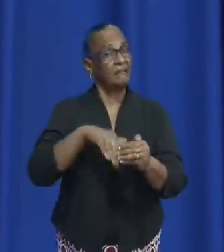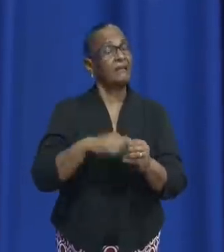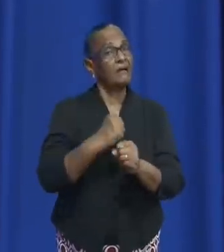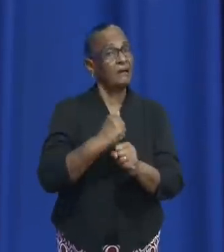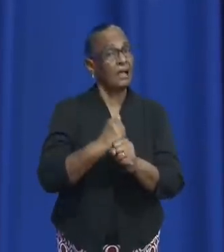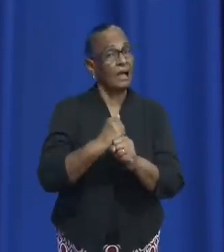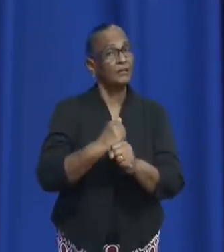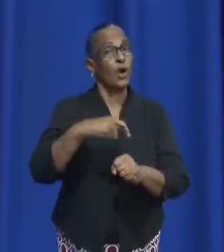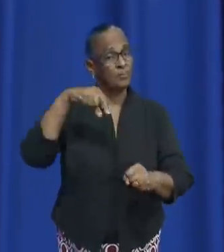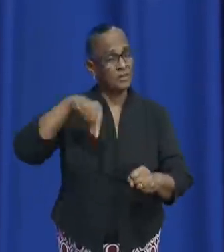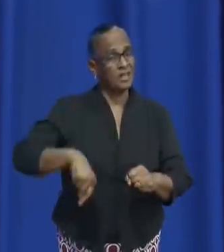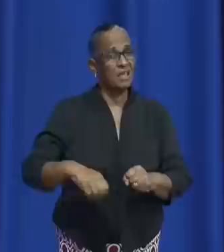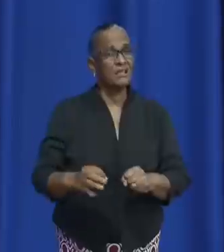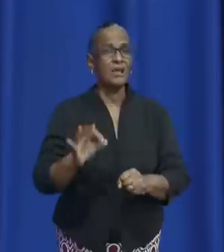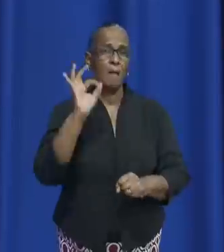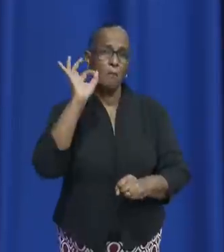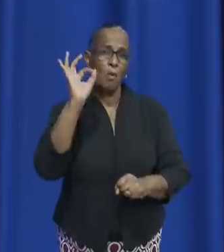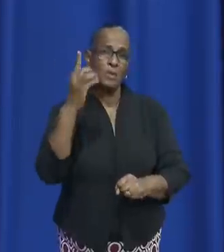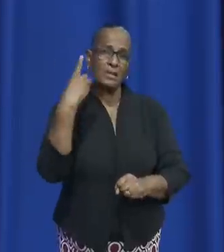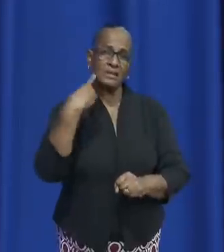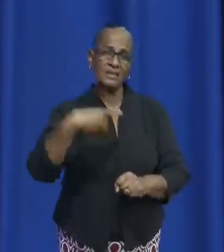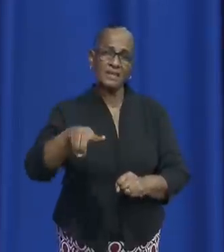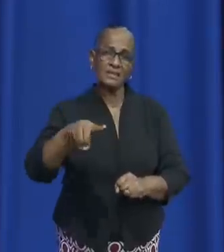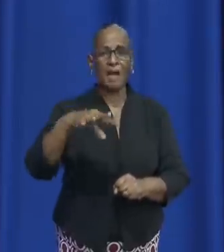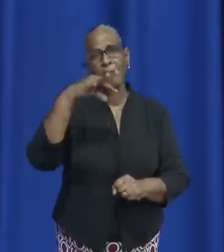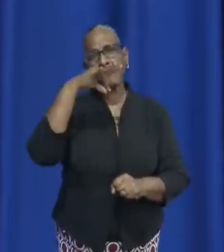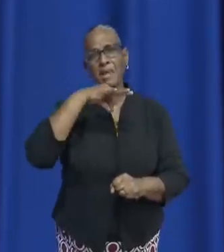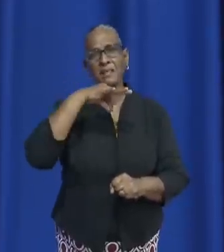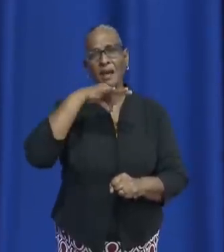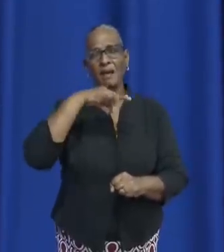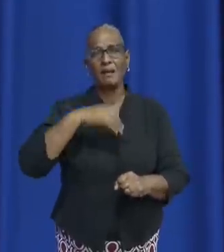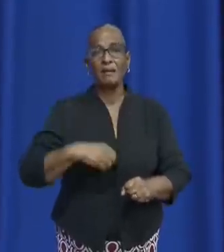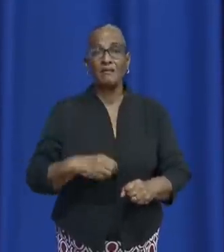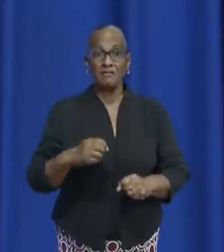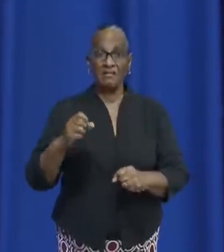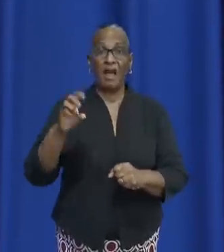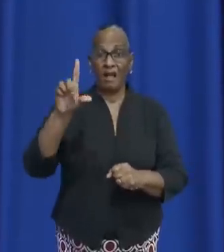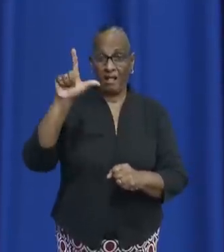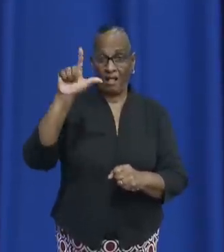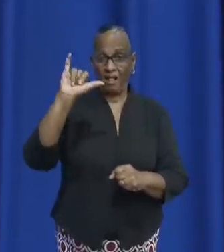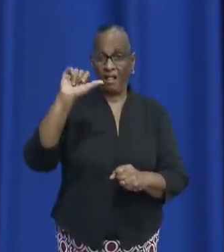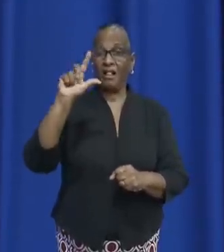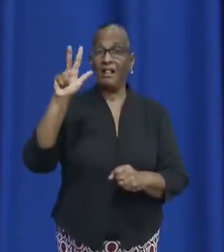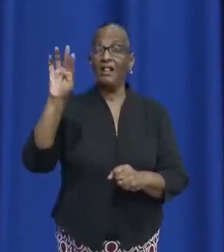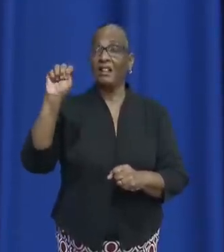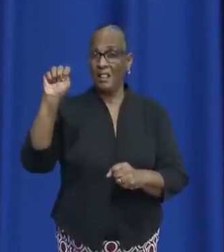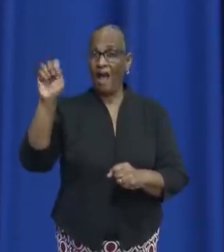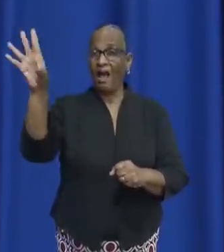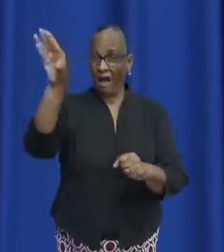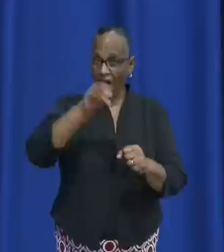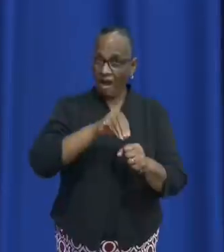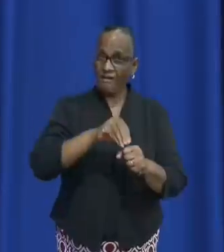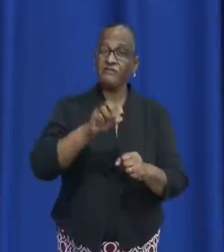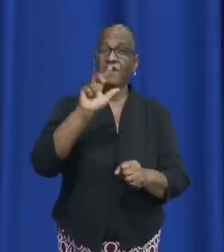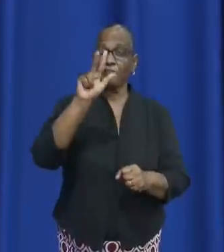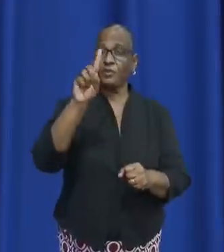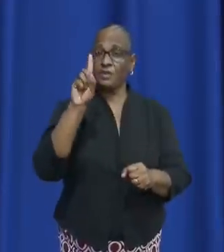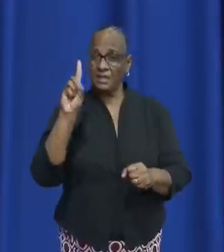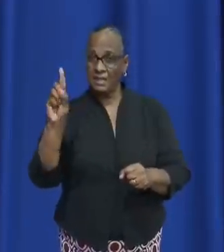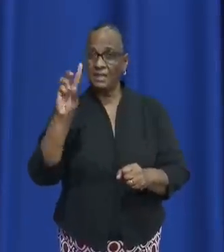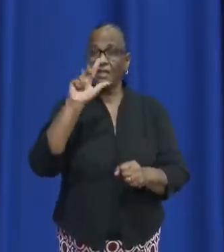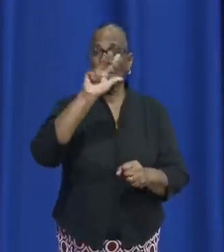op deze mooie dinsdagmiddag. We zijn vandaag live op kanaal 8.1, kanaal 8.3,